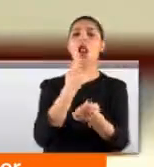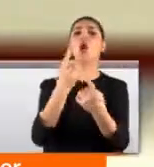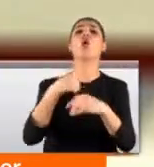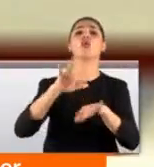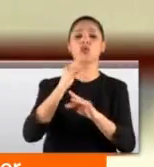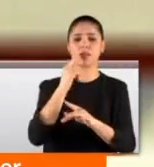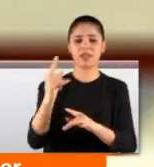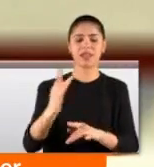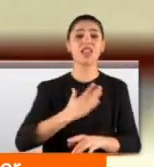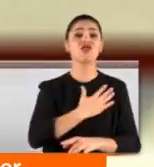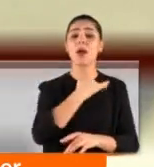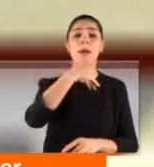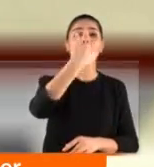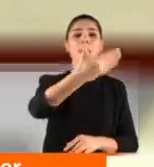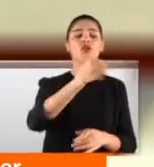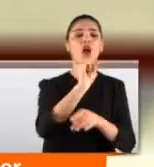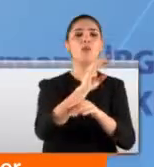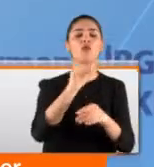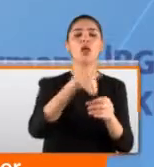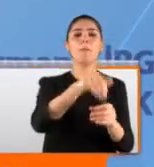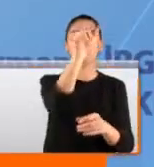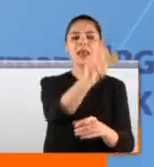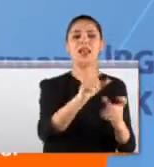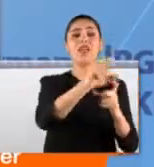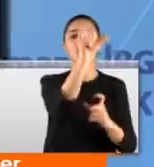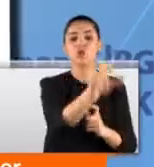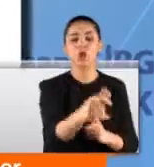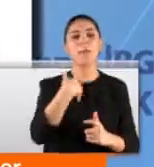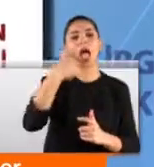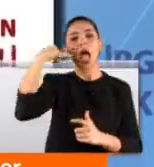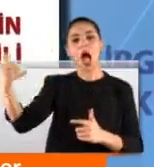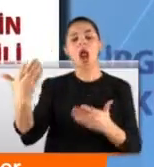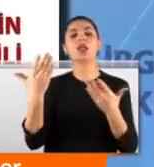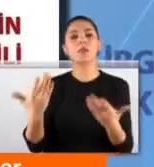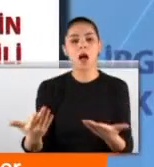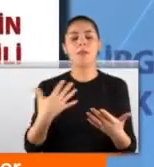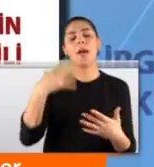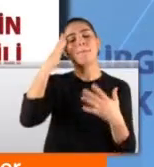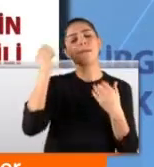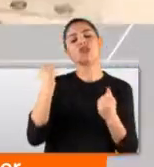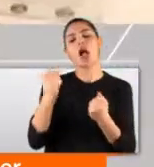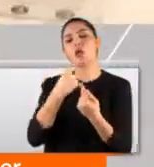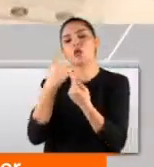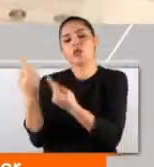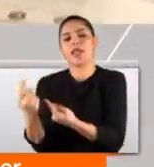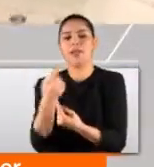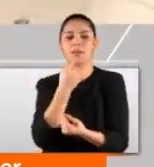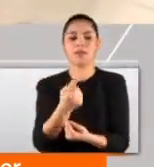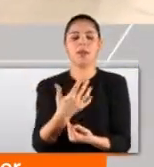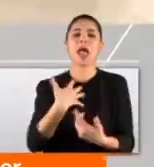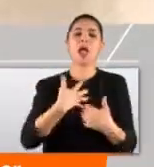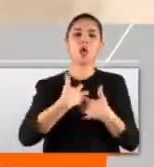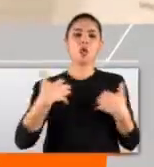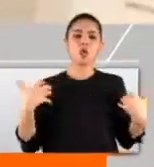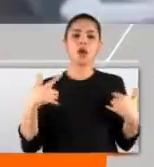dedi. CHP'nin diğer Muğla milletvekili Süleyman Girgin ise aradım ama sadece taziye için dedi. Biz kendisine güveniyoruz.